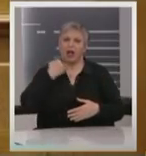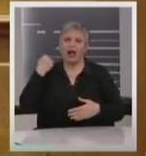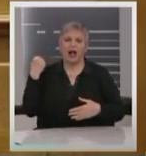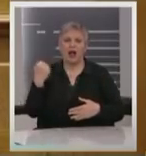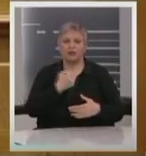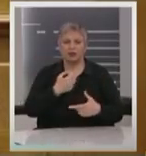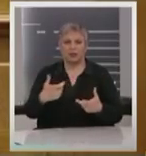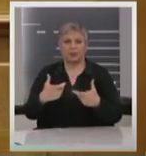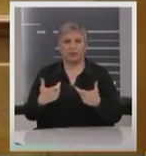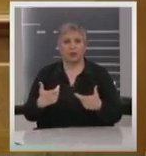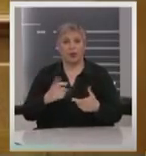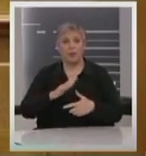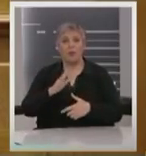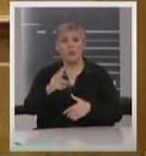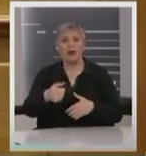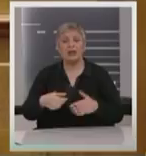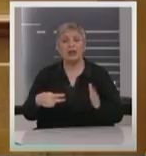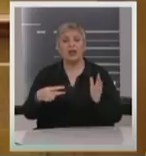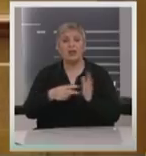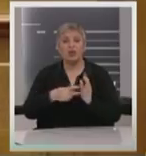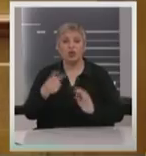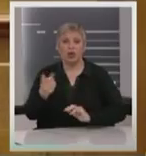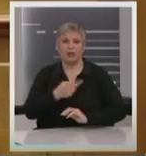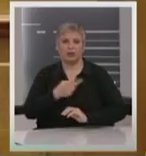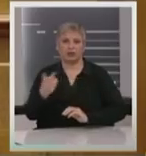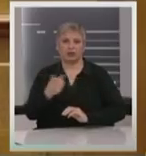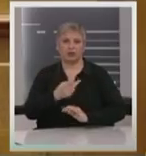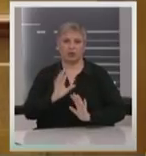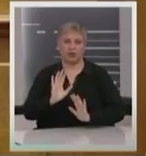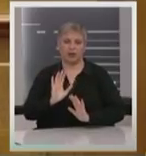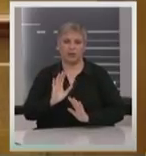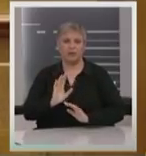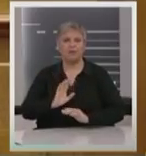περιορισμοί μέχρι το 2022 τουλάχιστον. Και